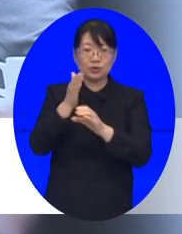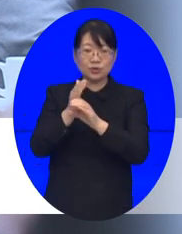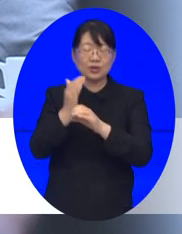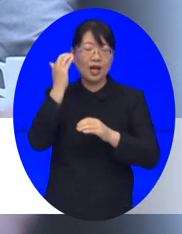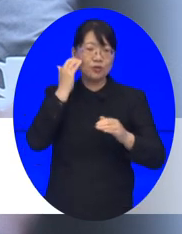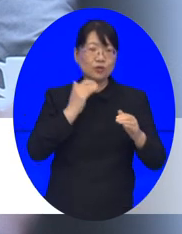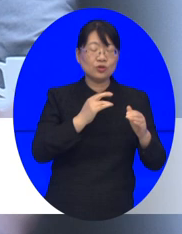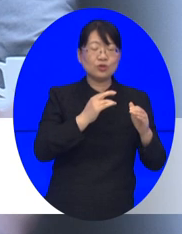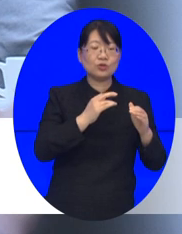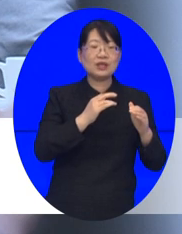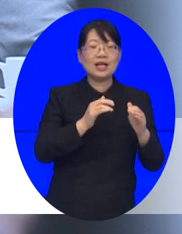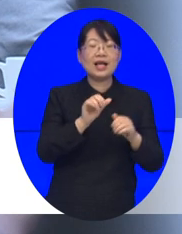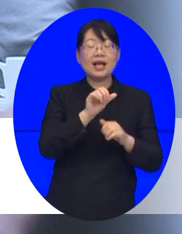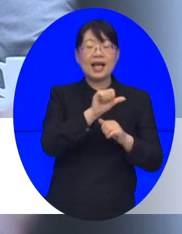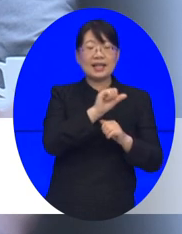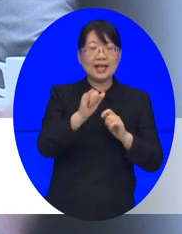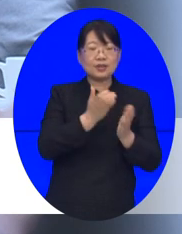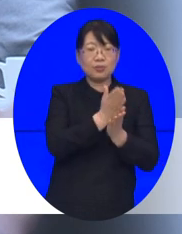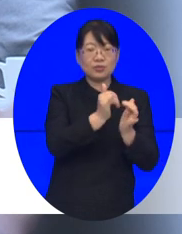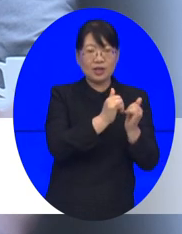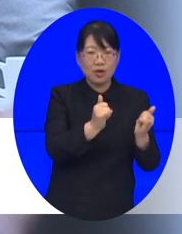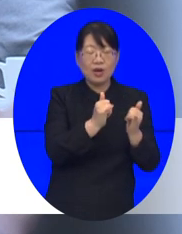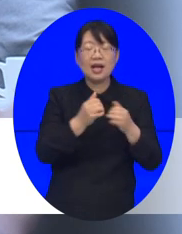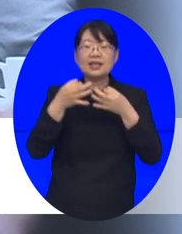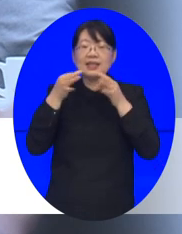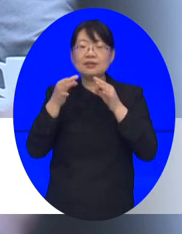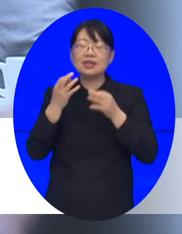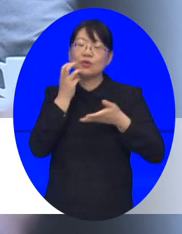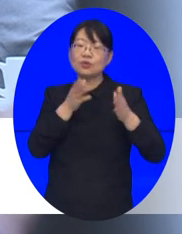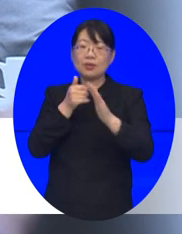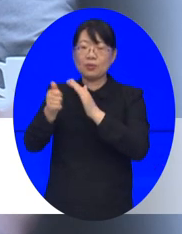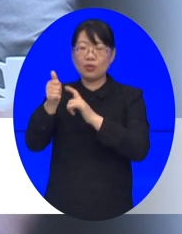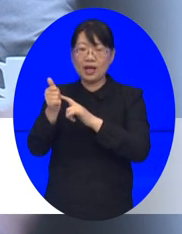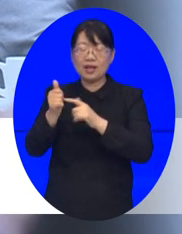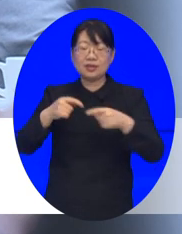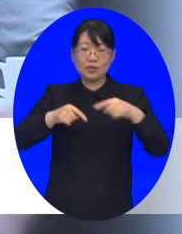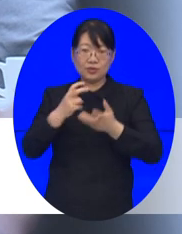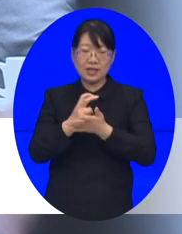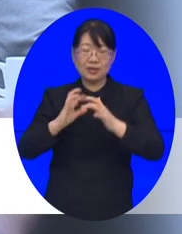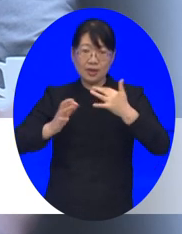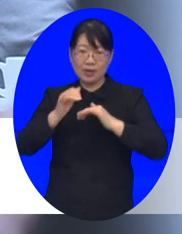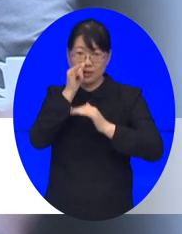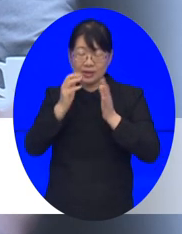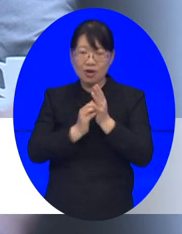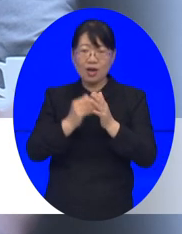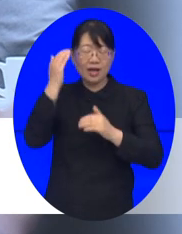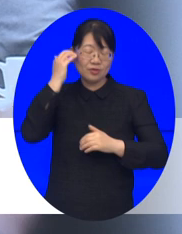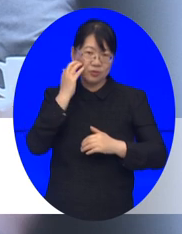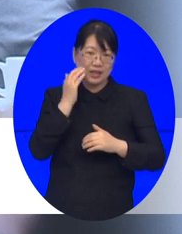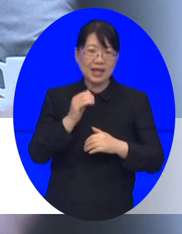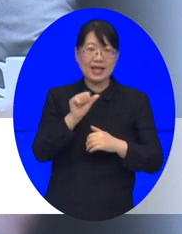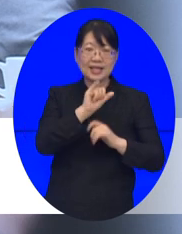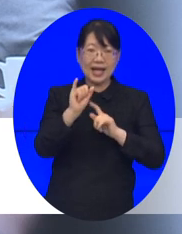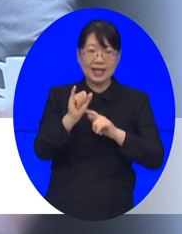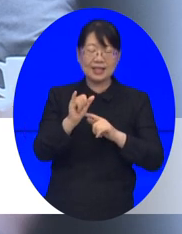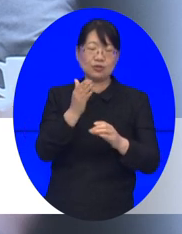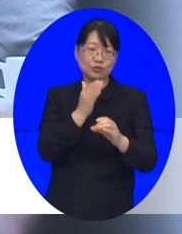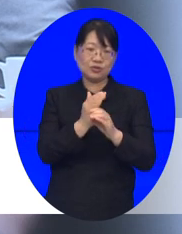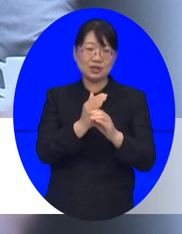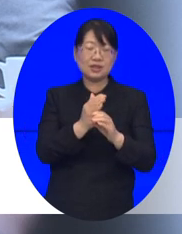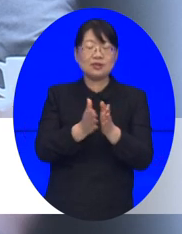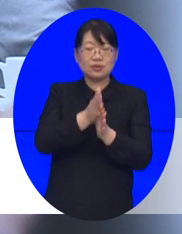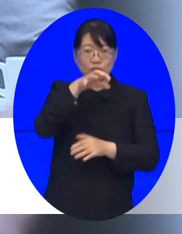김동연 지사와 국내외 AI 전문가들이 이 분야 정책 간담회를 가졌습니다. 대한민국 인공지능의 수도로 판을 짜고